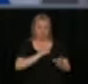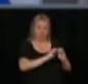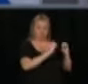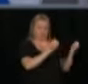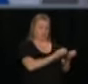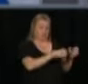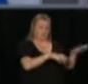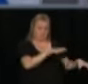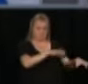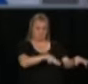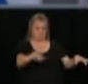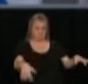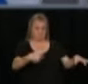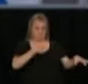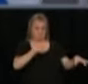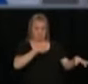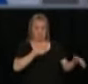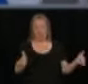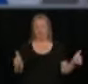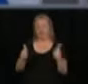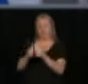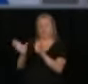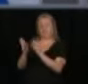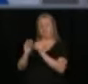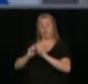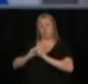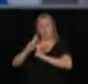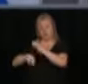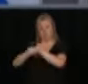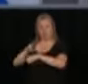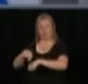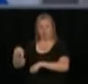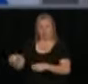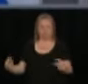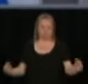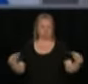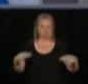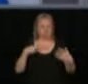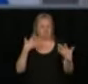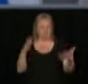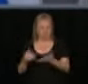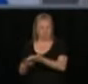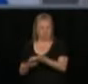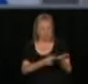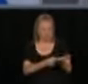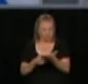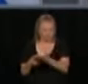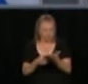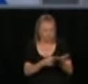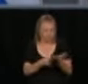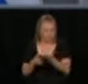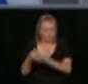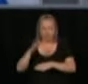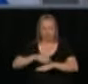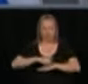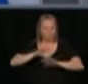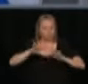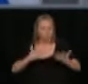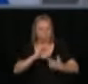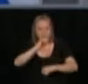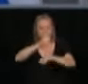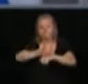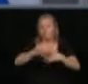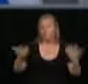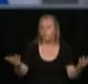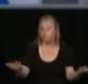rapport aux mesures à mettre en place, mais je vais vous dire, ce variant Delta-là, là, je pense que c'est pour ça qu'on insiste tellement sur la vaccination, qui est